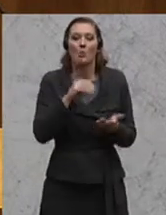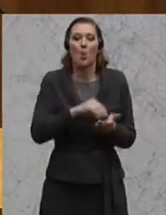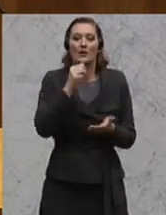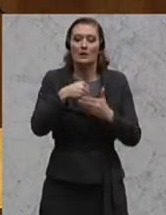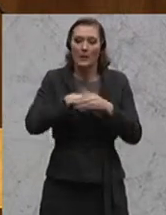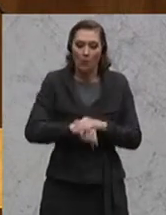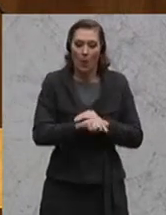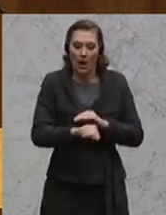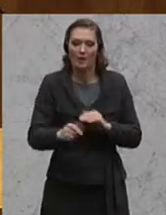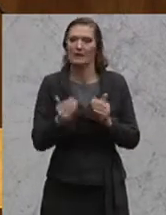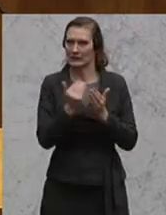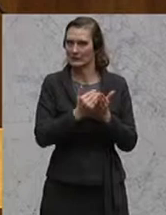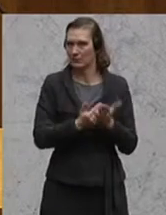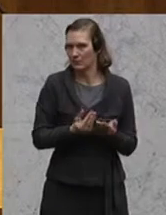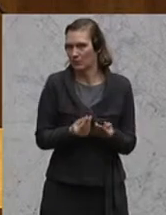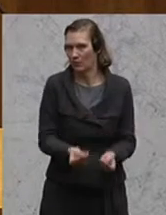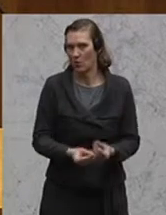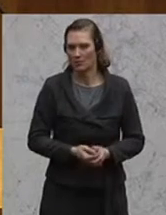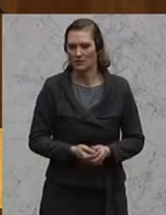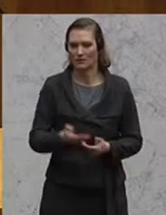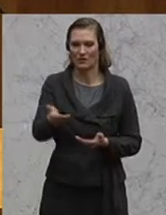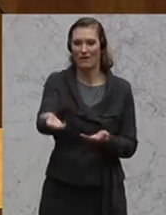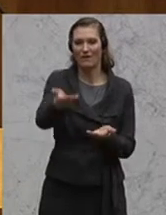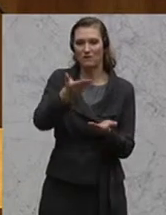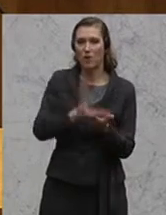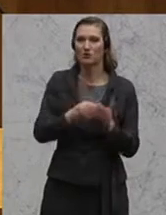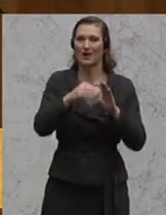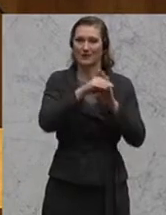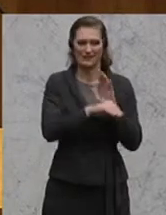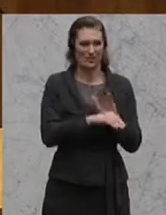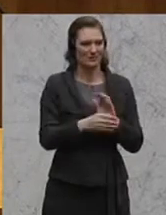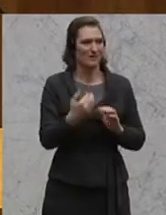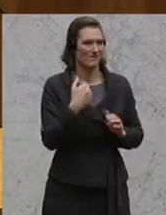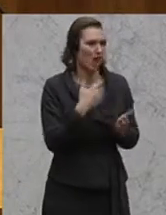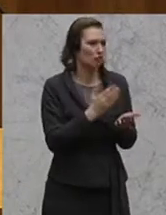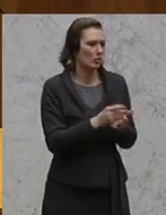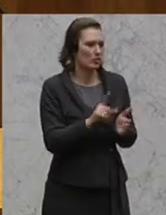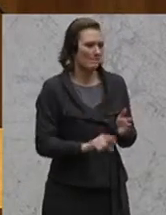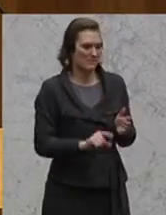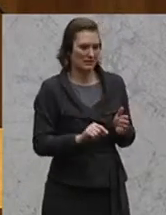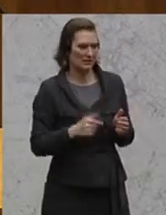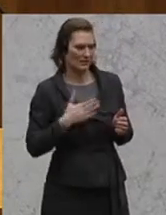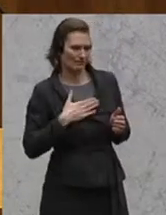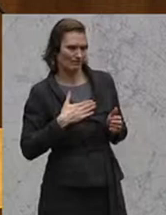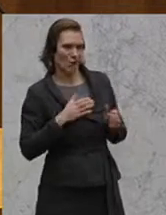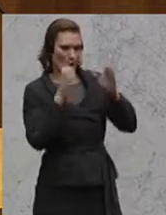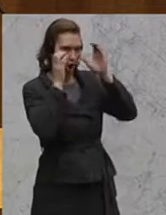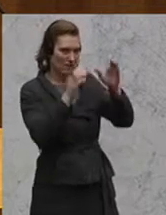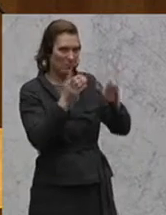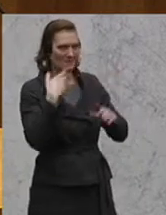Geborenen. Der Gesetzesvorschlag wurde, ich sage das jetzt, zumindest auf Seiten der ÖVP in